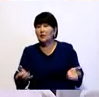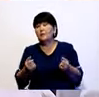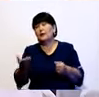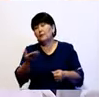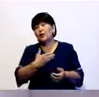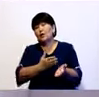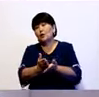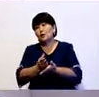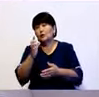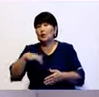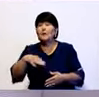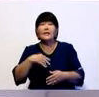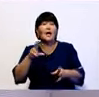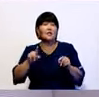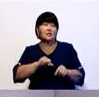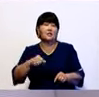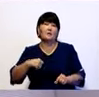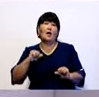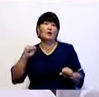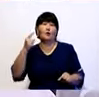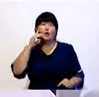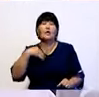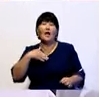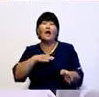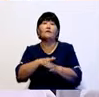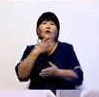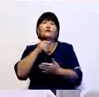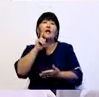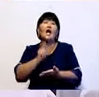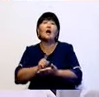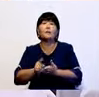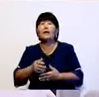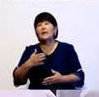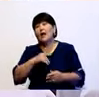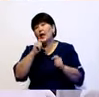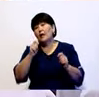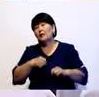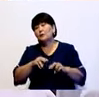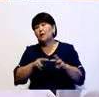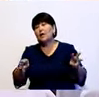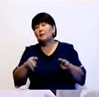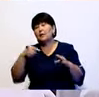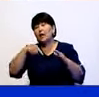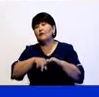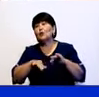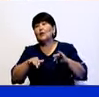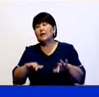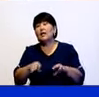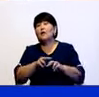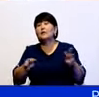мы служим в стране Я не считаю себя героем я выполнял свои обязанности и она ограждён Министерством внутренних дел